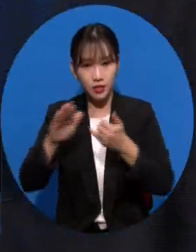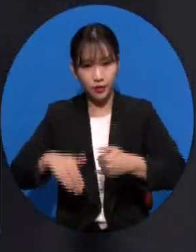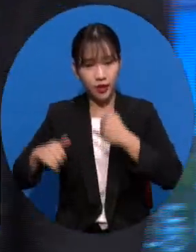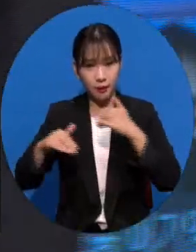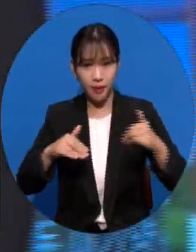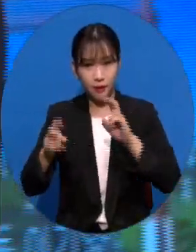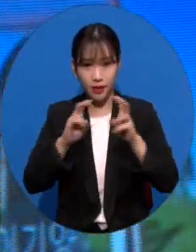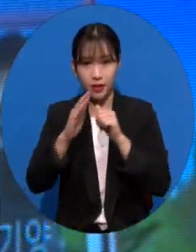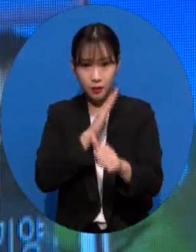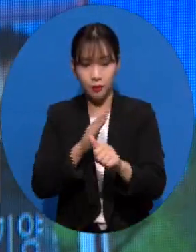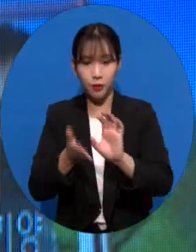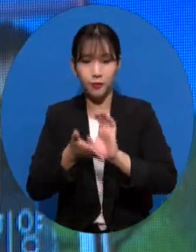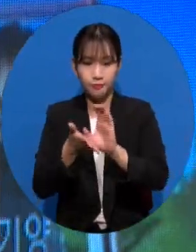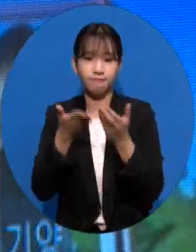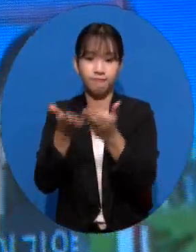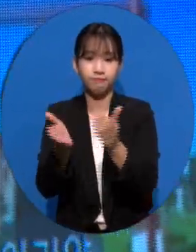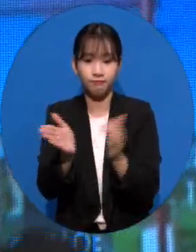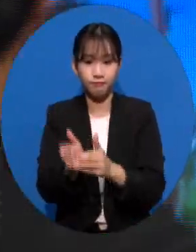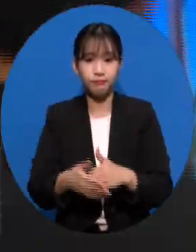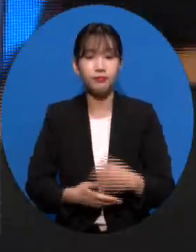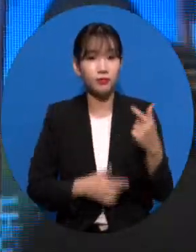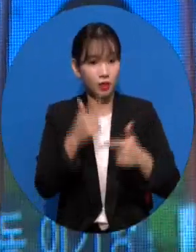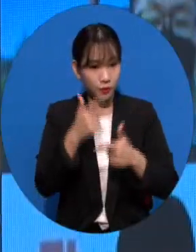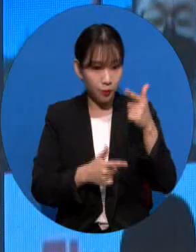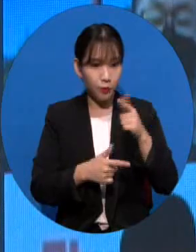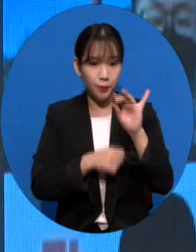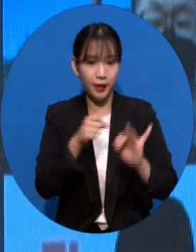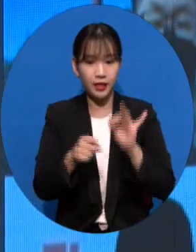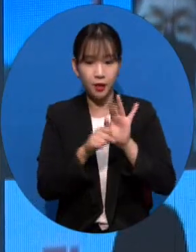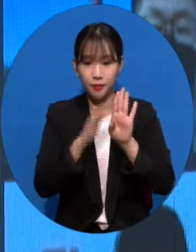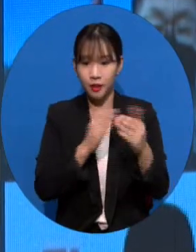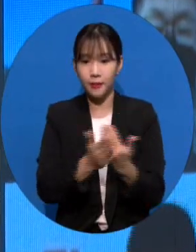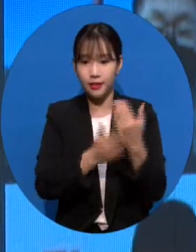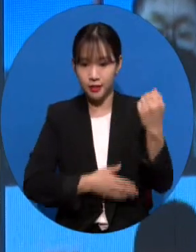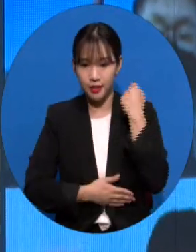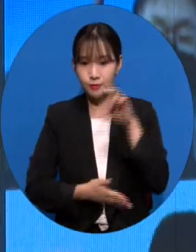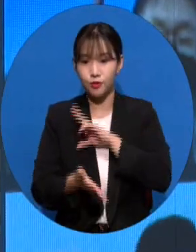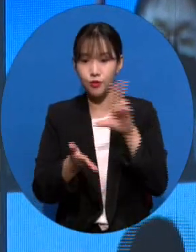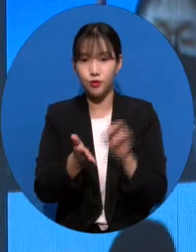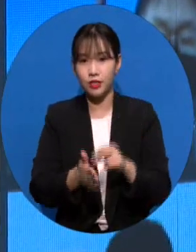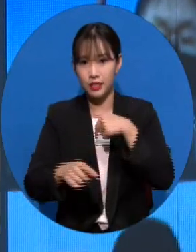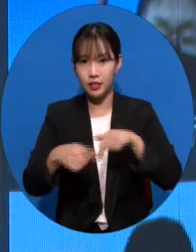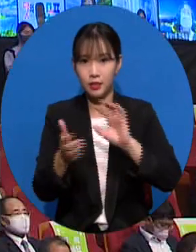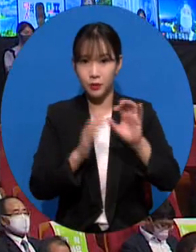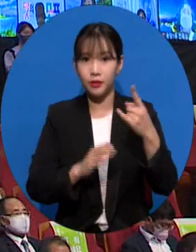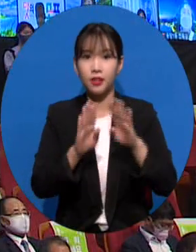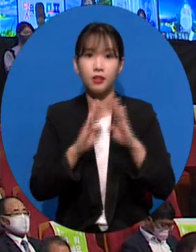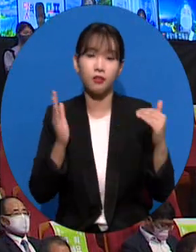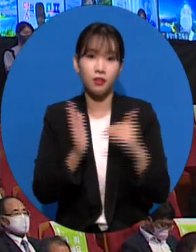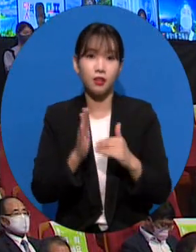주식회사 대표에게 표창패가 수여됐습니다. 또 목포 100년 미래 성장 동력을 주제로 한 정책 토론회도 열린